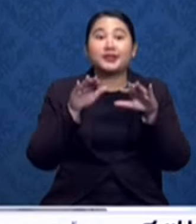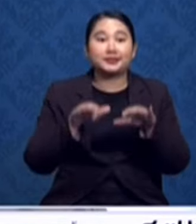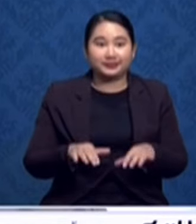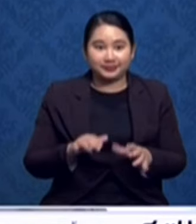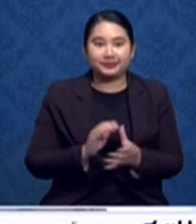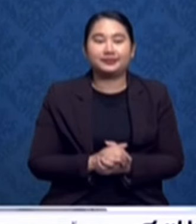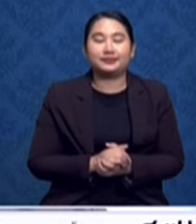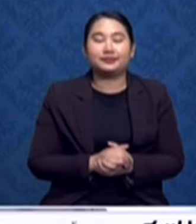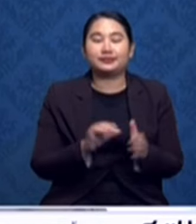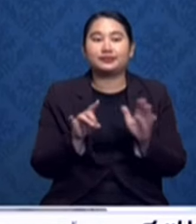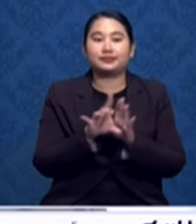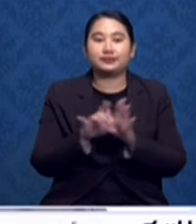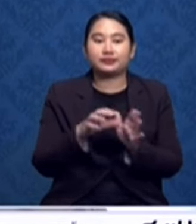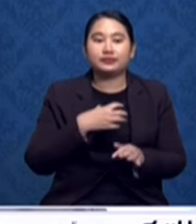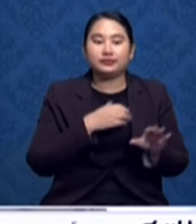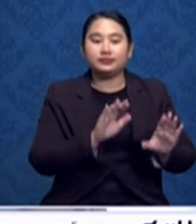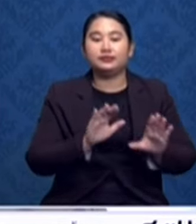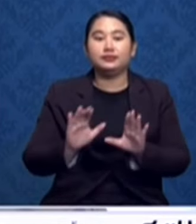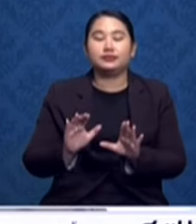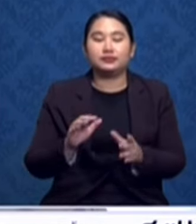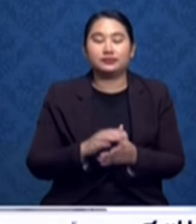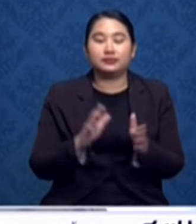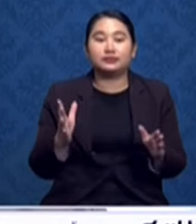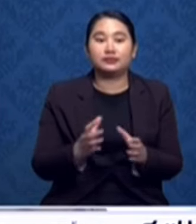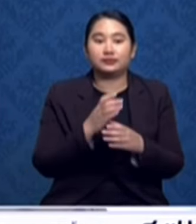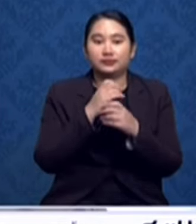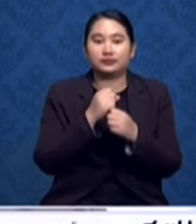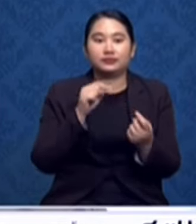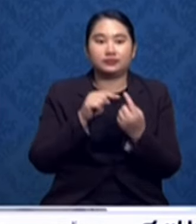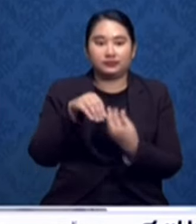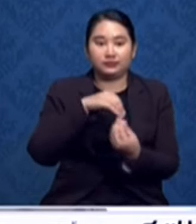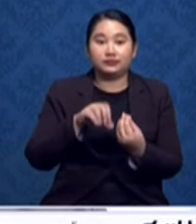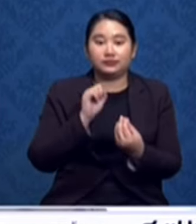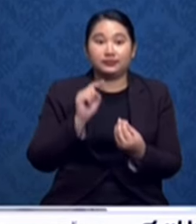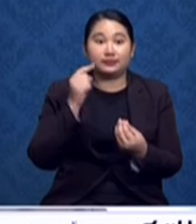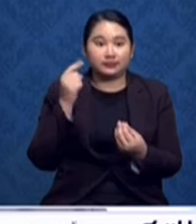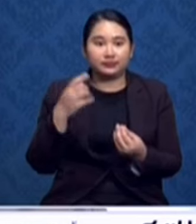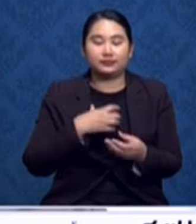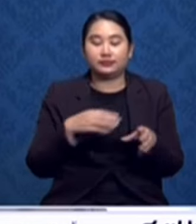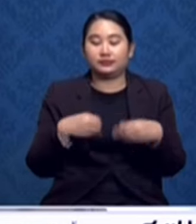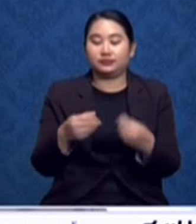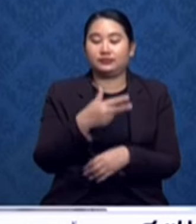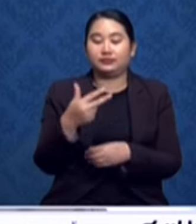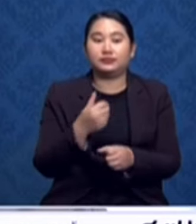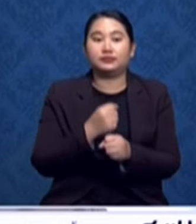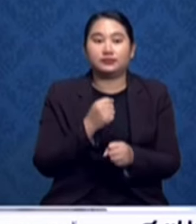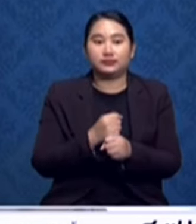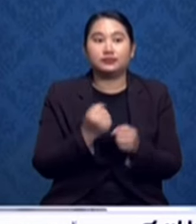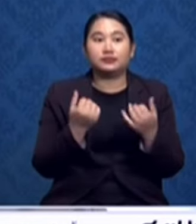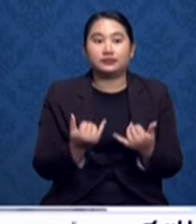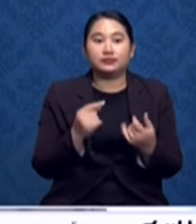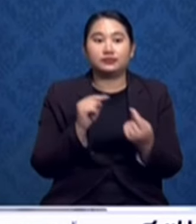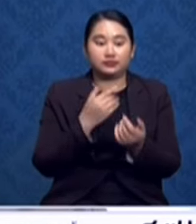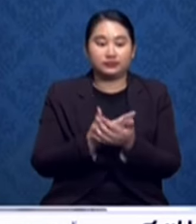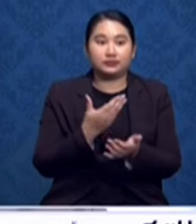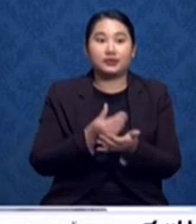าคตเรื่องสุดท้ายก็ต้องฝากครับพูดมาเนี่ยเรื่องเศรษฐกิจสร้างสรรค์ซอฟต์พาวเวอร์เนี่ยจริงๆก็อยากให้ไทย PBS เนาะตอนนี้ได้เงินจ